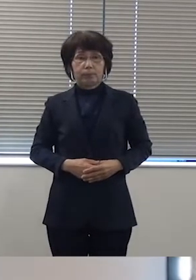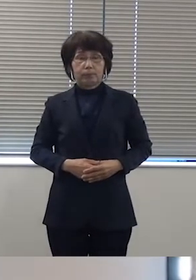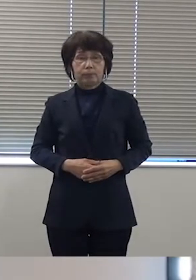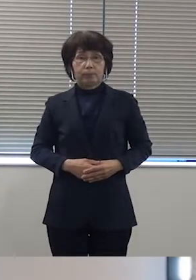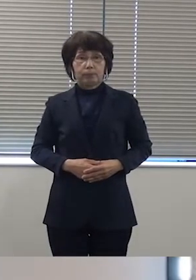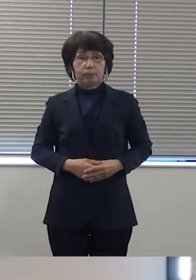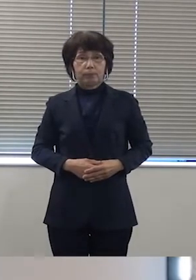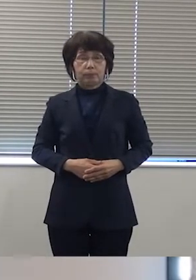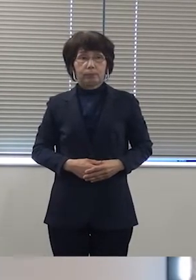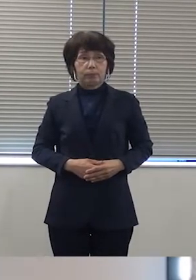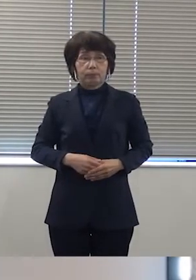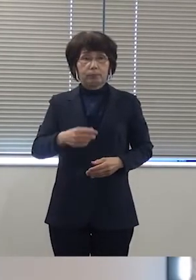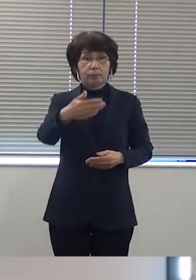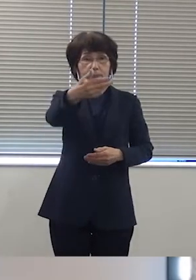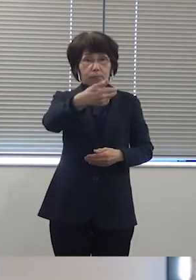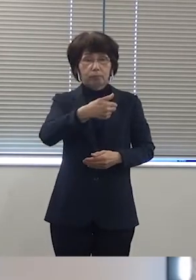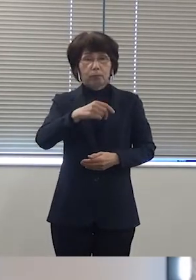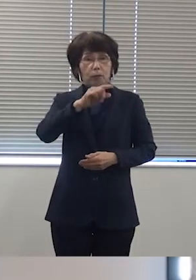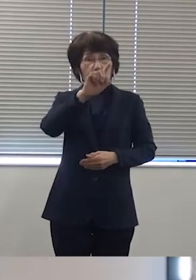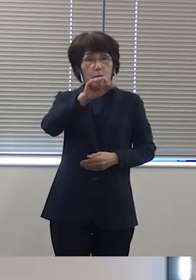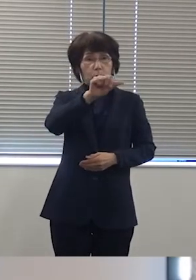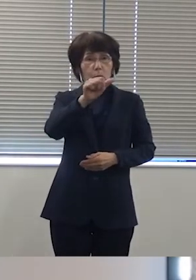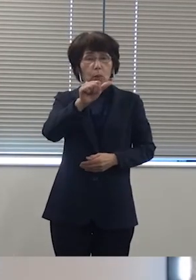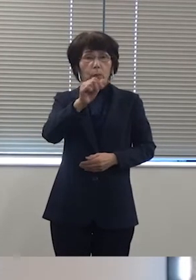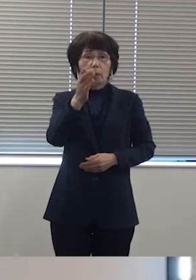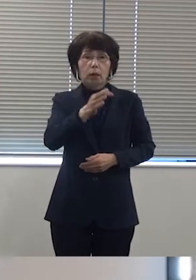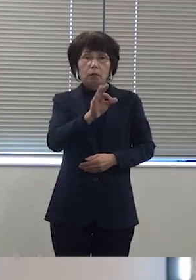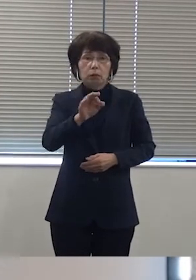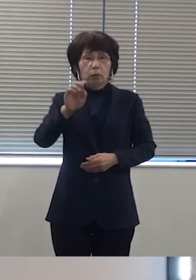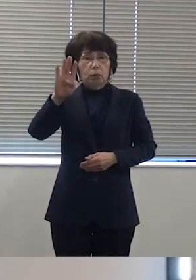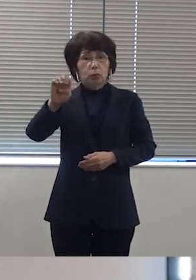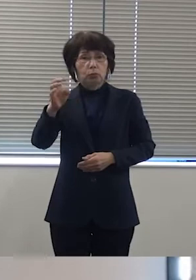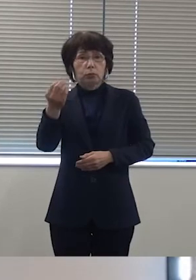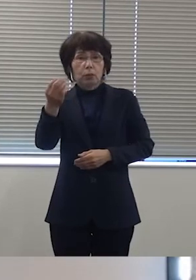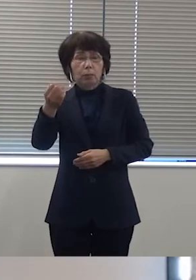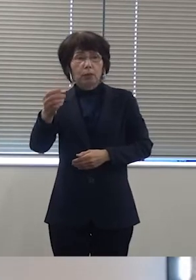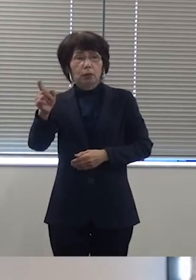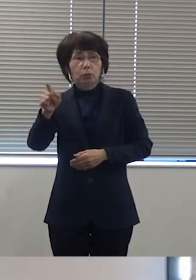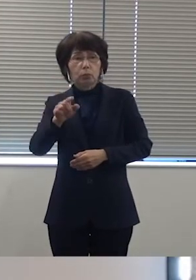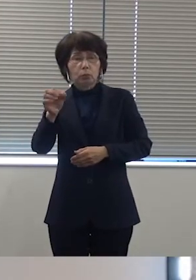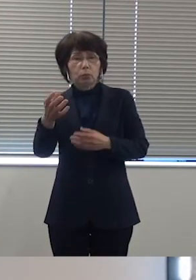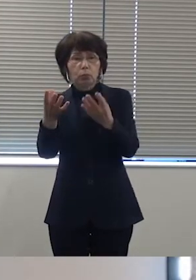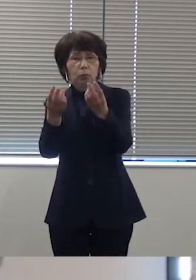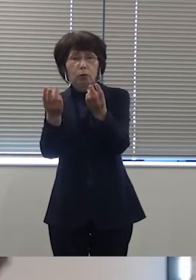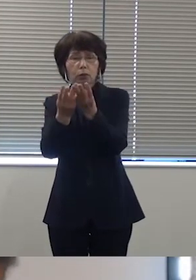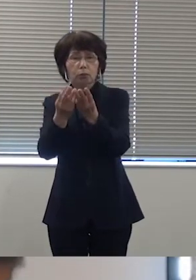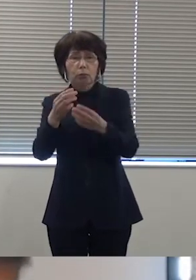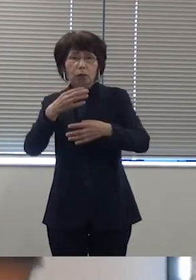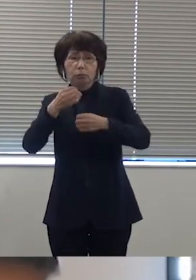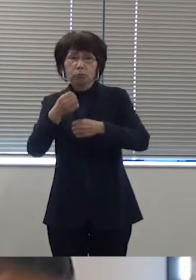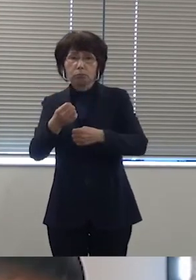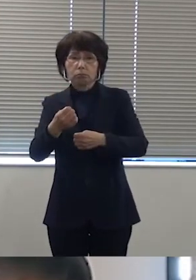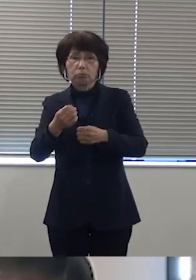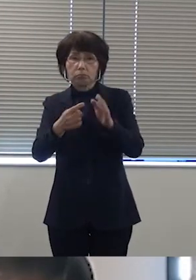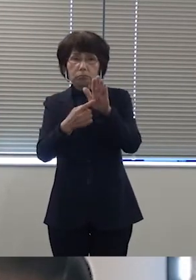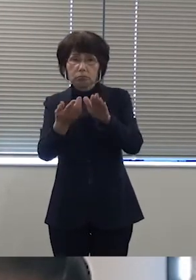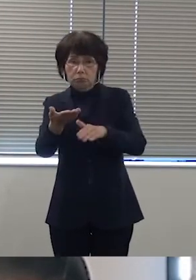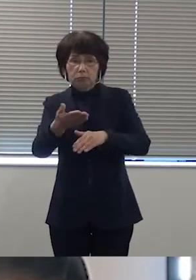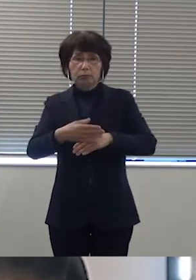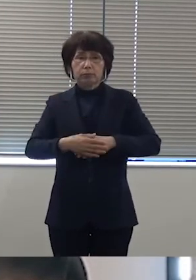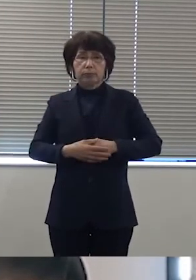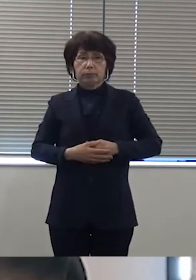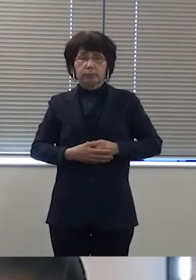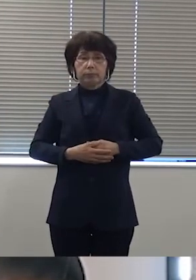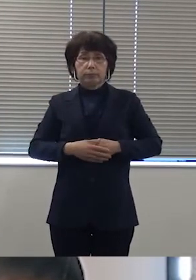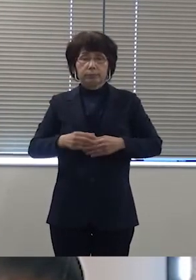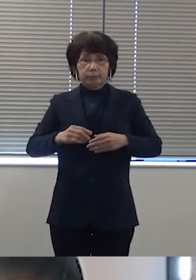ですね、これがですね、平成30年11月の時が 16.5% だったんですけど、あるいは令和